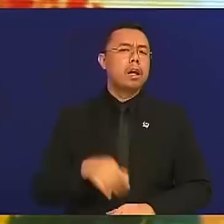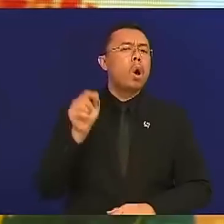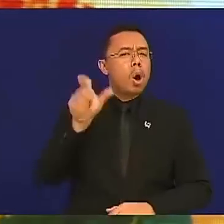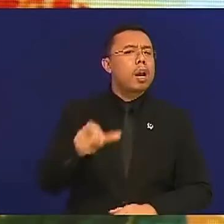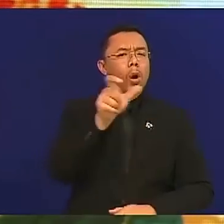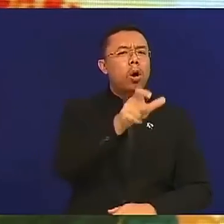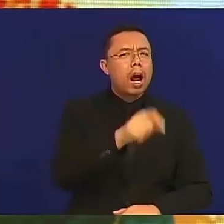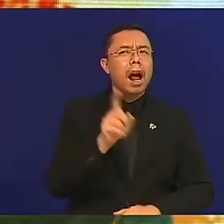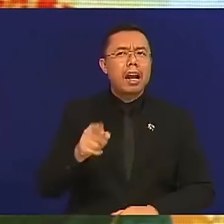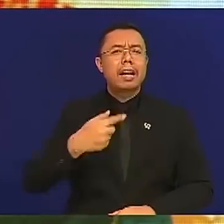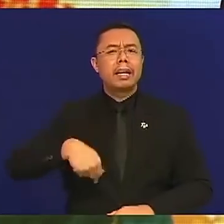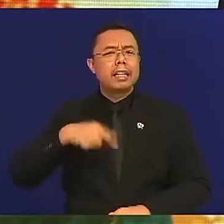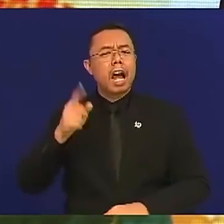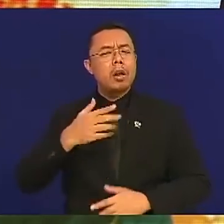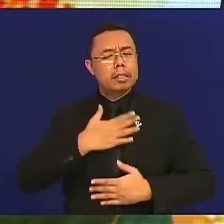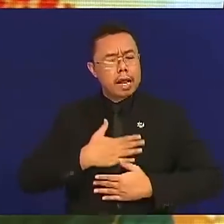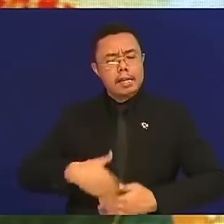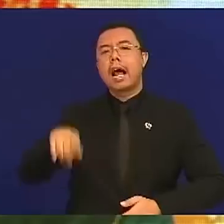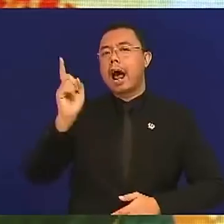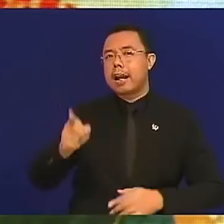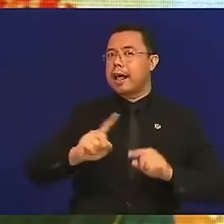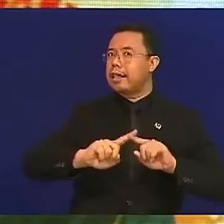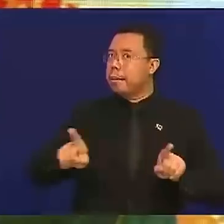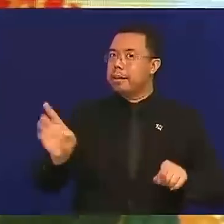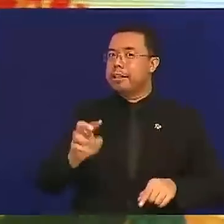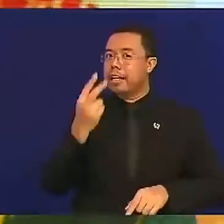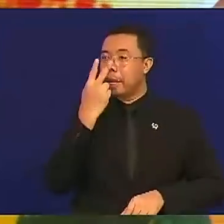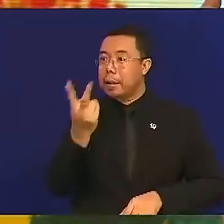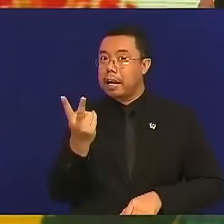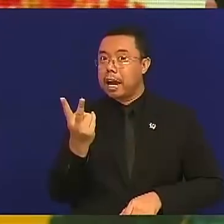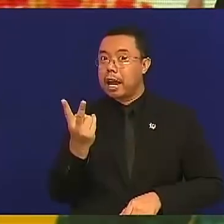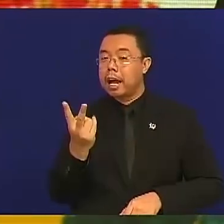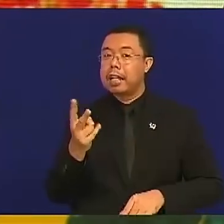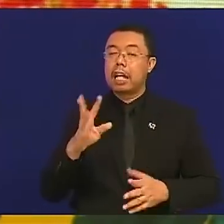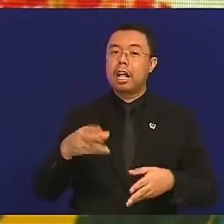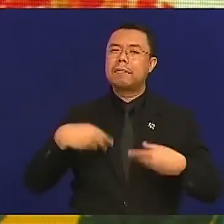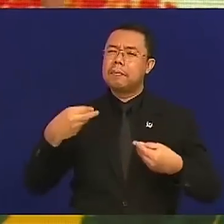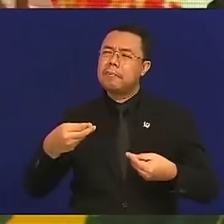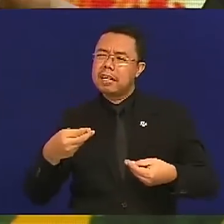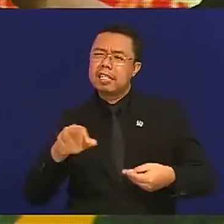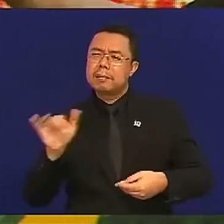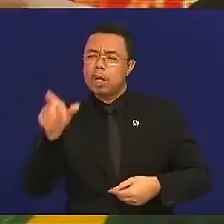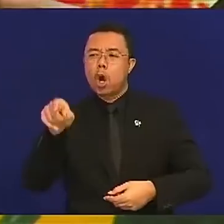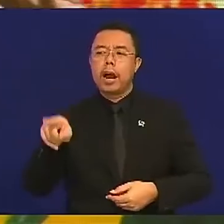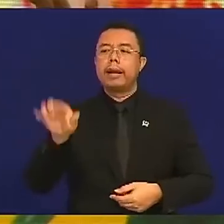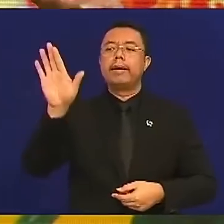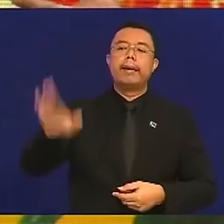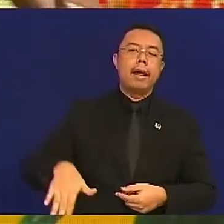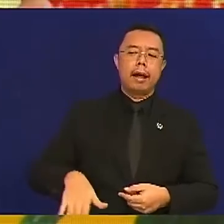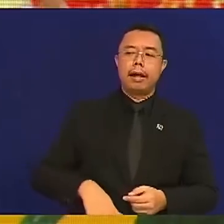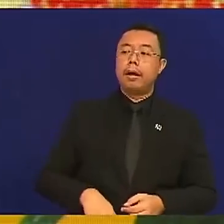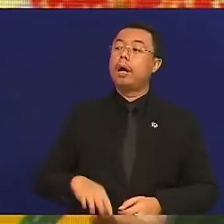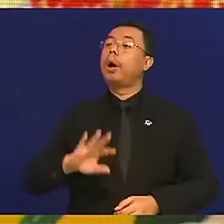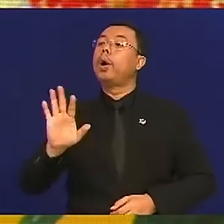Memang ada orang-orang yang harus kita belas kasihani, tapi jangan kelihatan atau memberi kesan bahwa orang ini orang rendahan yang